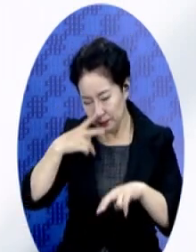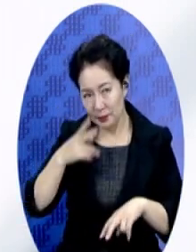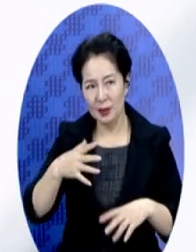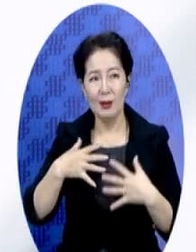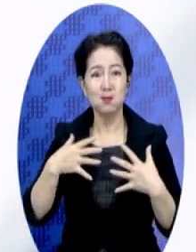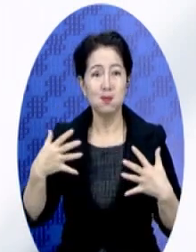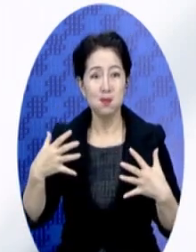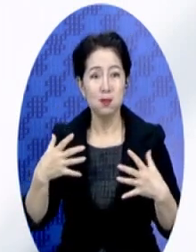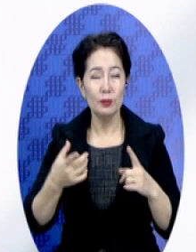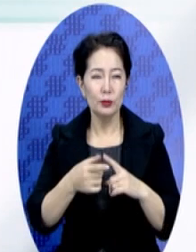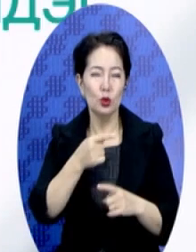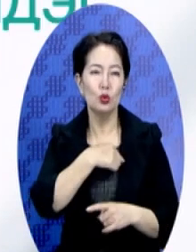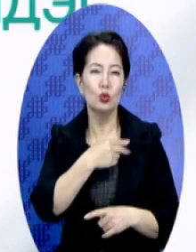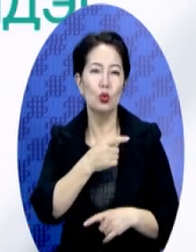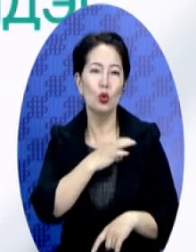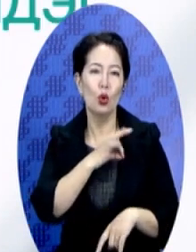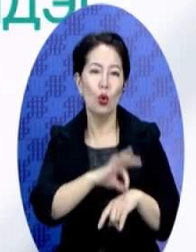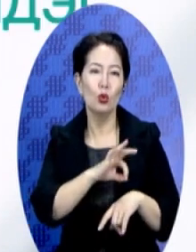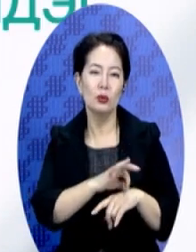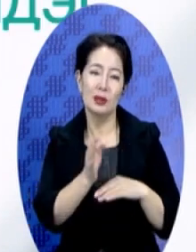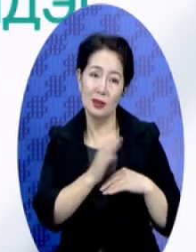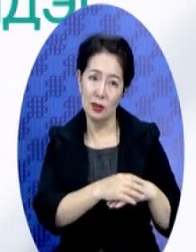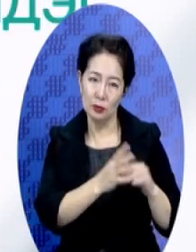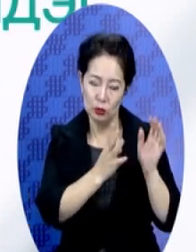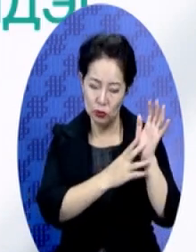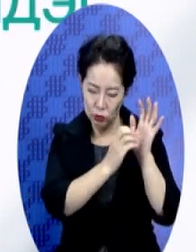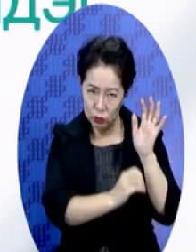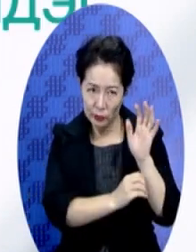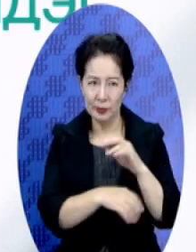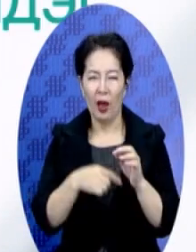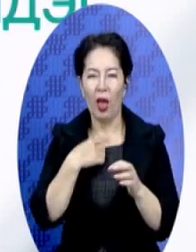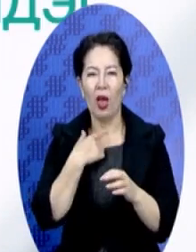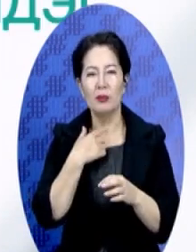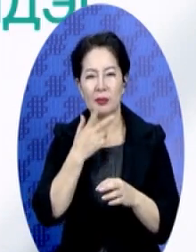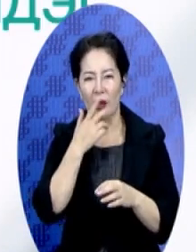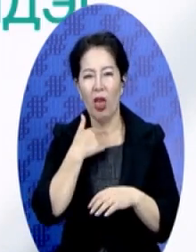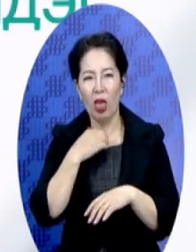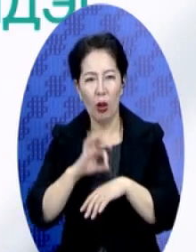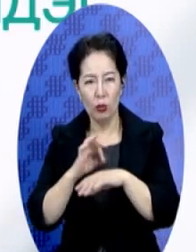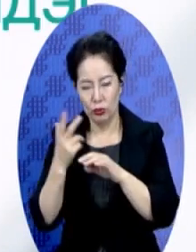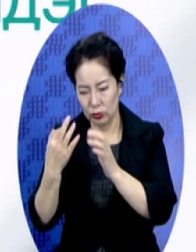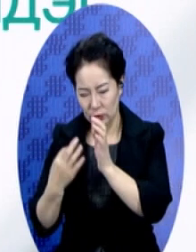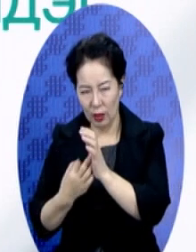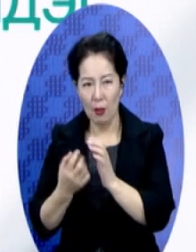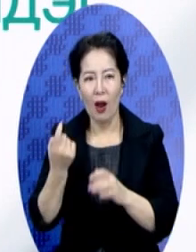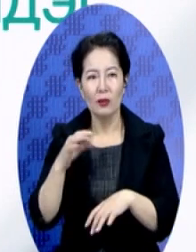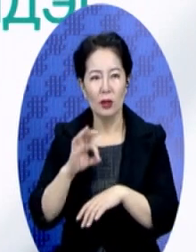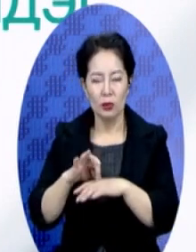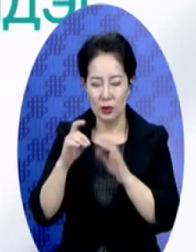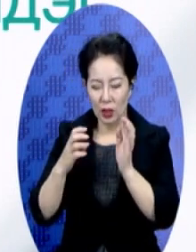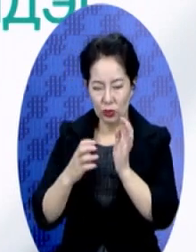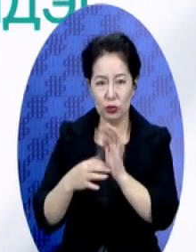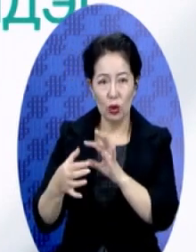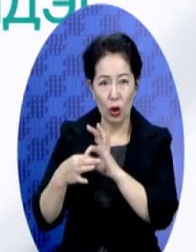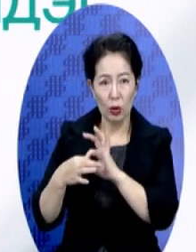зүрх судасны өвчнөр насрах эрсдлийг 49%, амьсгалын зовн өвчнөр насрах эрсдлийг 38%, хавдраар насрах эрсдлийг